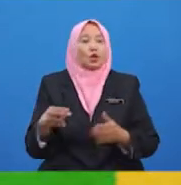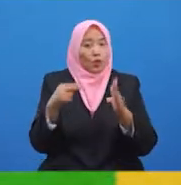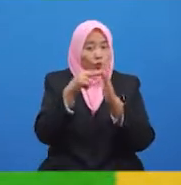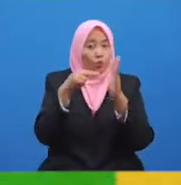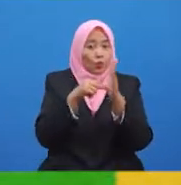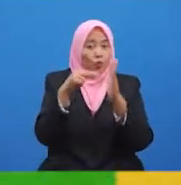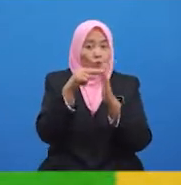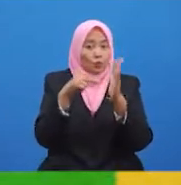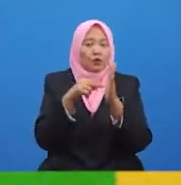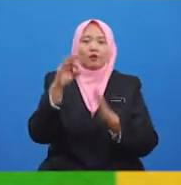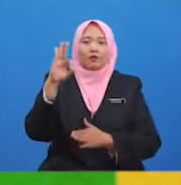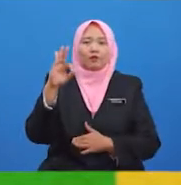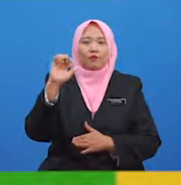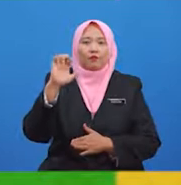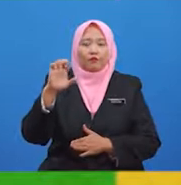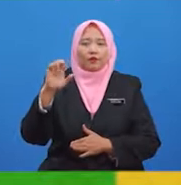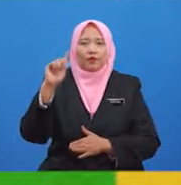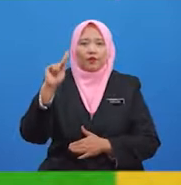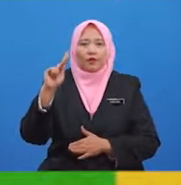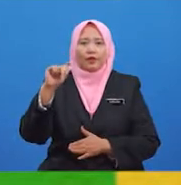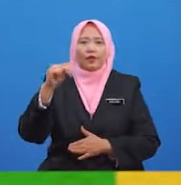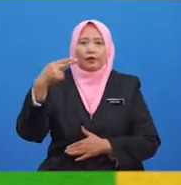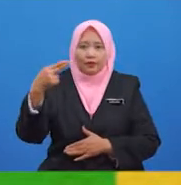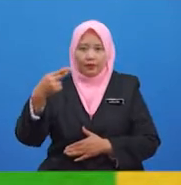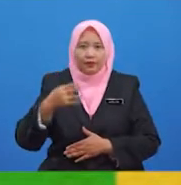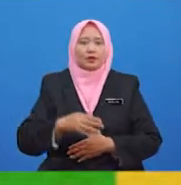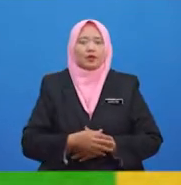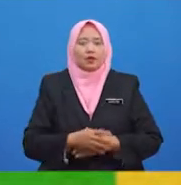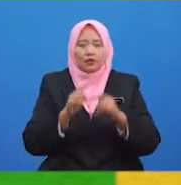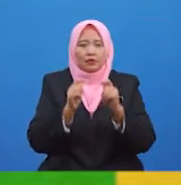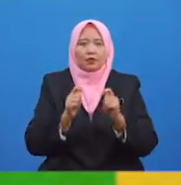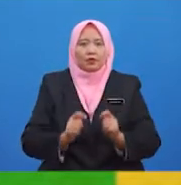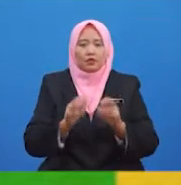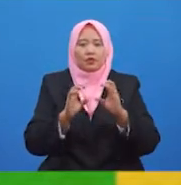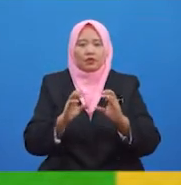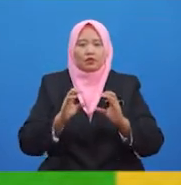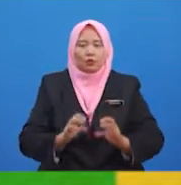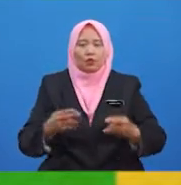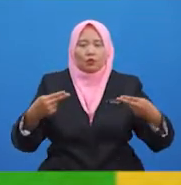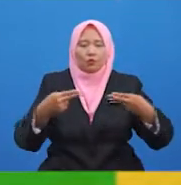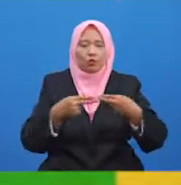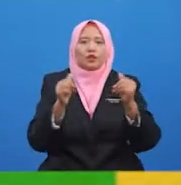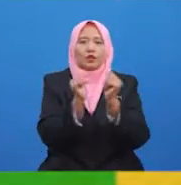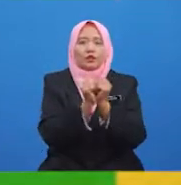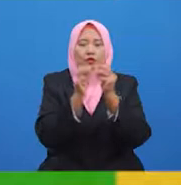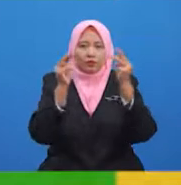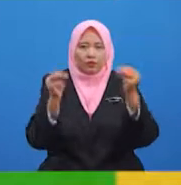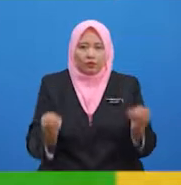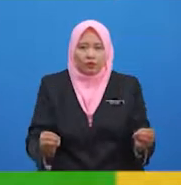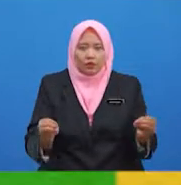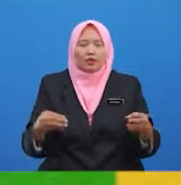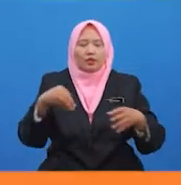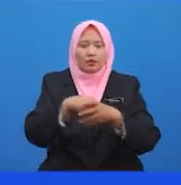hukum fiqah yang berhubung dengan tata cara perhubungan sesama manusia dalam